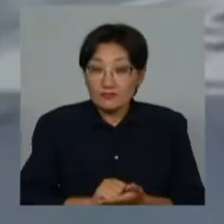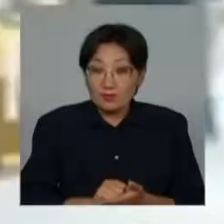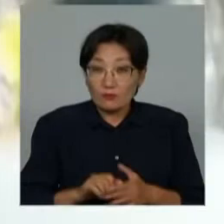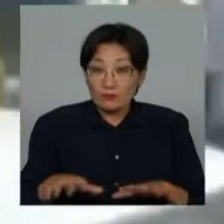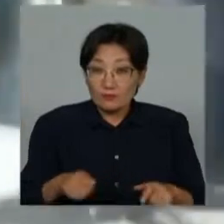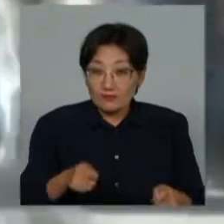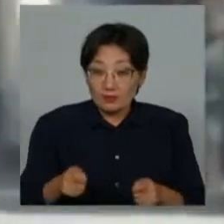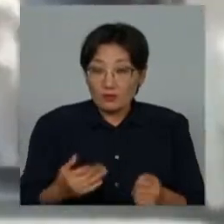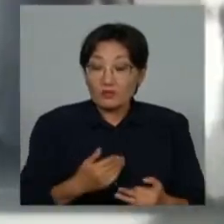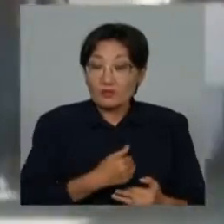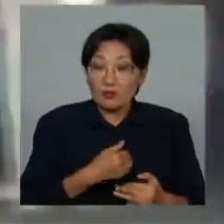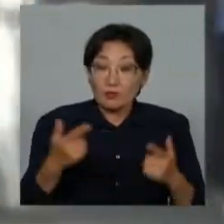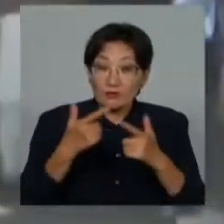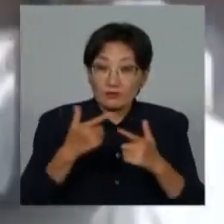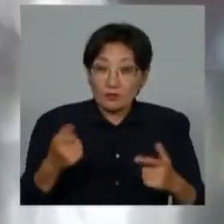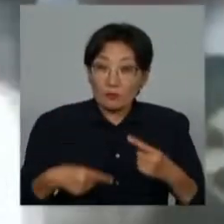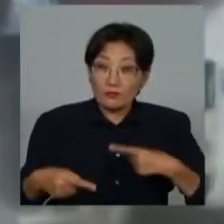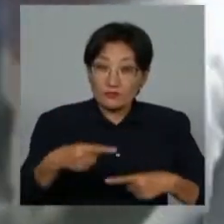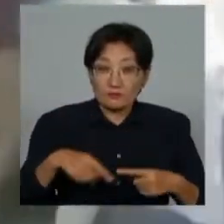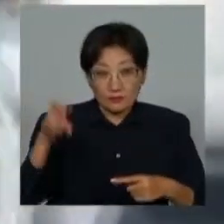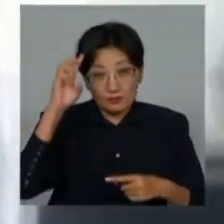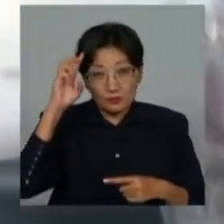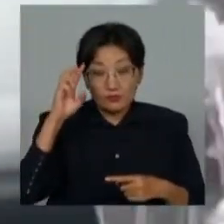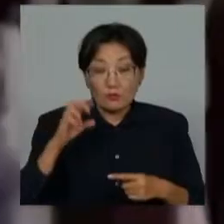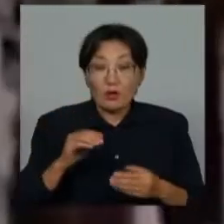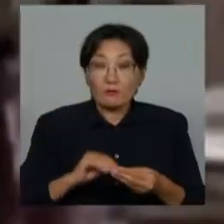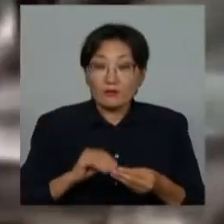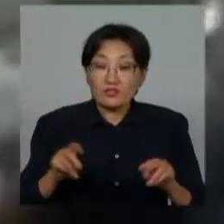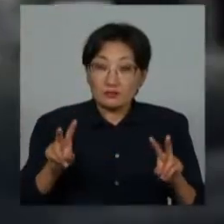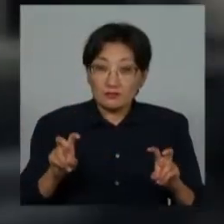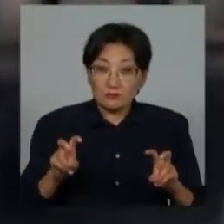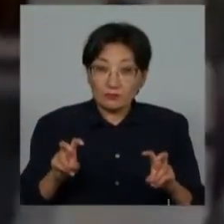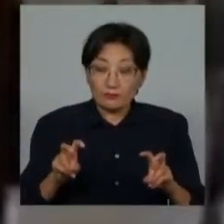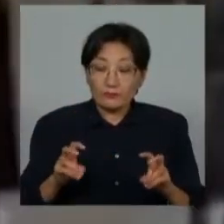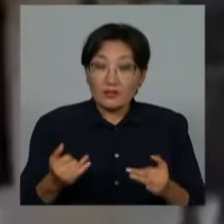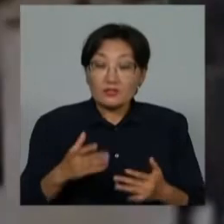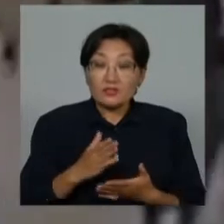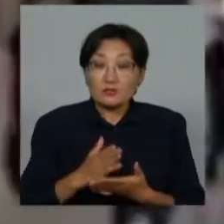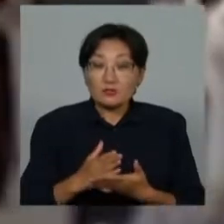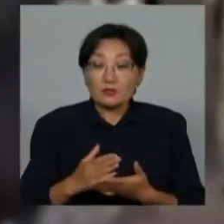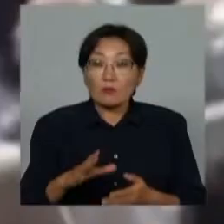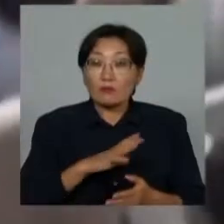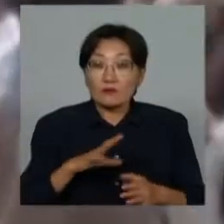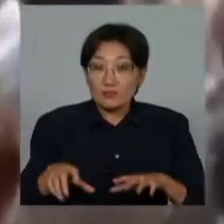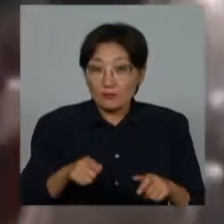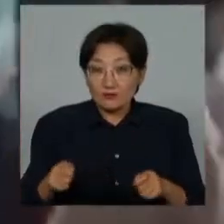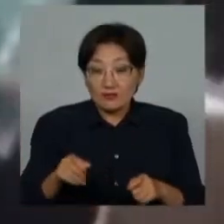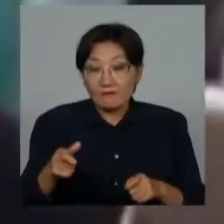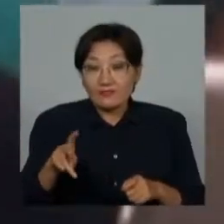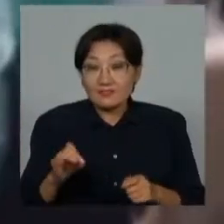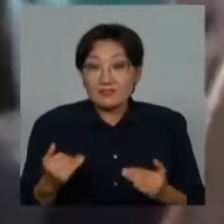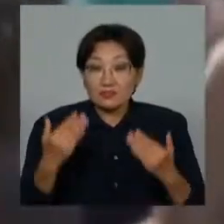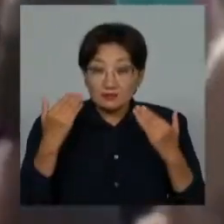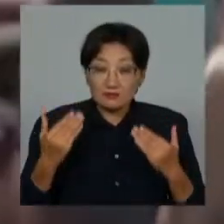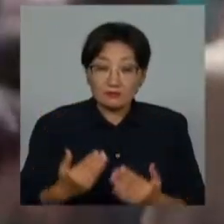и теперь намерены объявить о возвращении государству прежнего названия. Где сейчас находится экс-президент Афганистана,